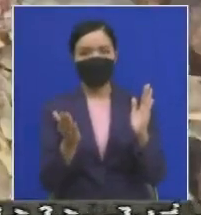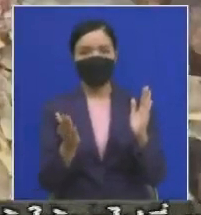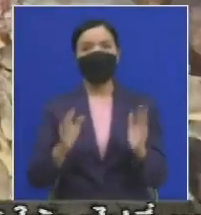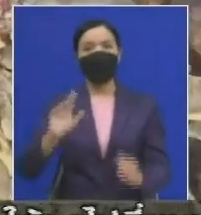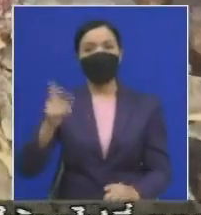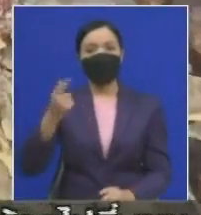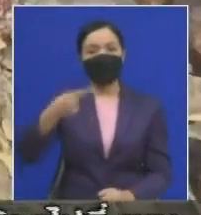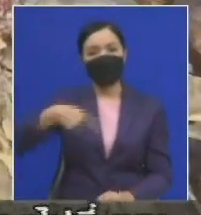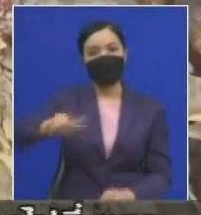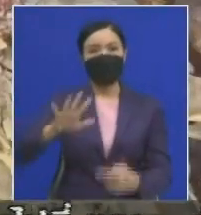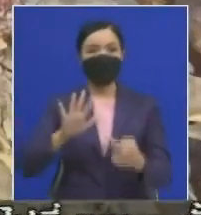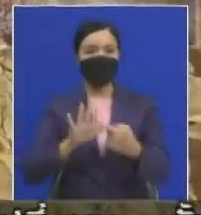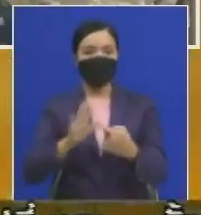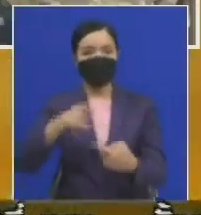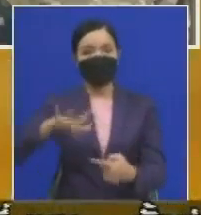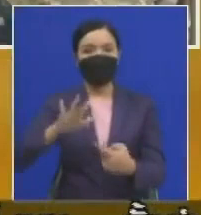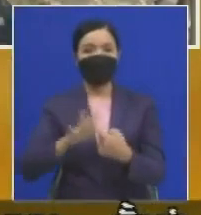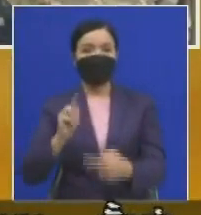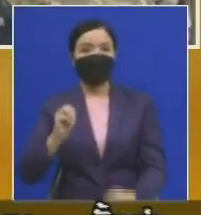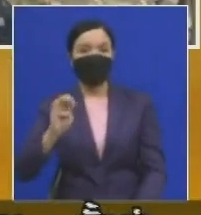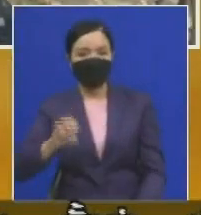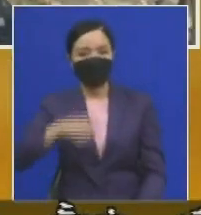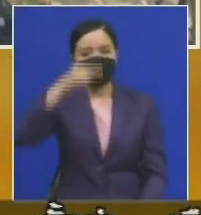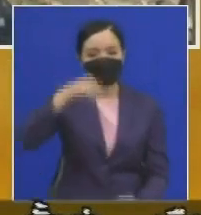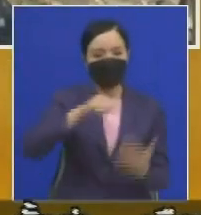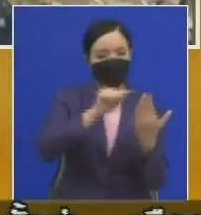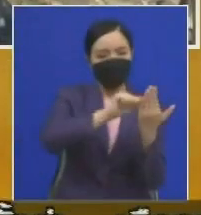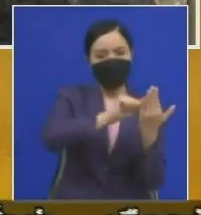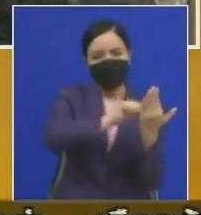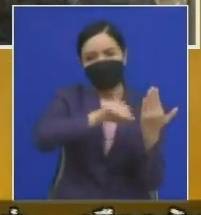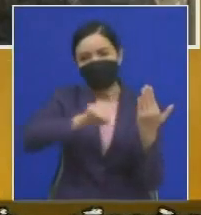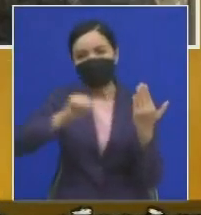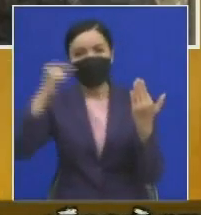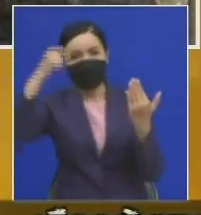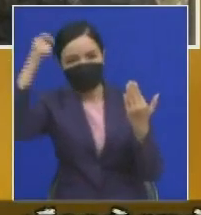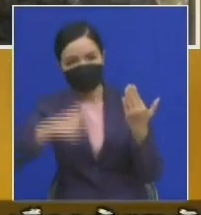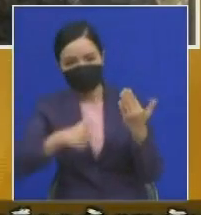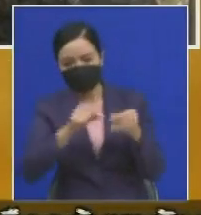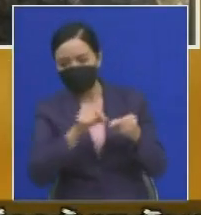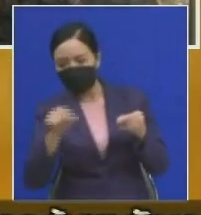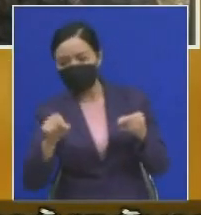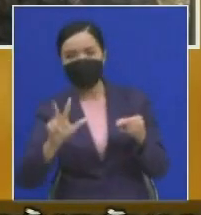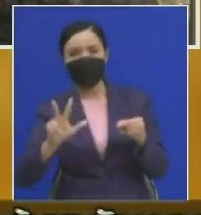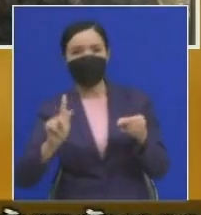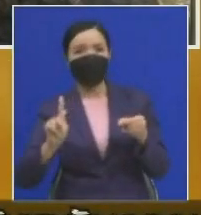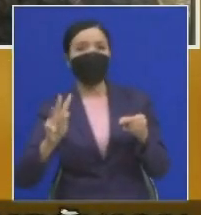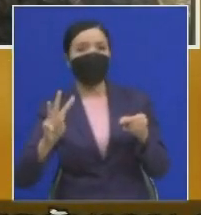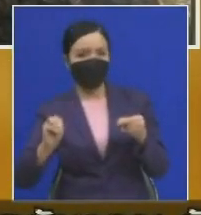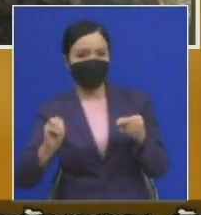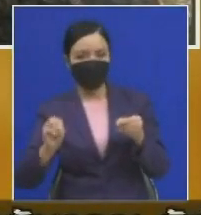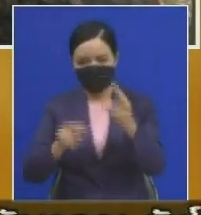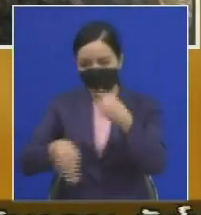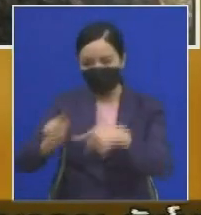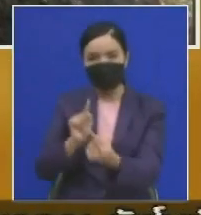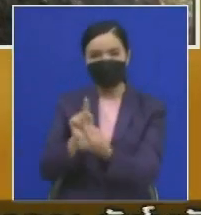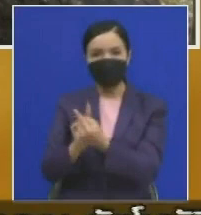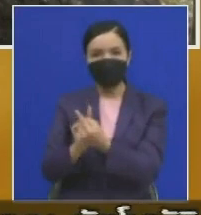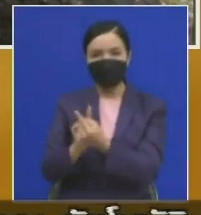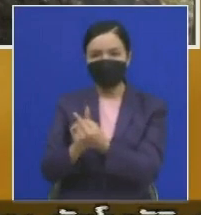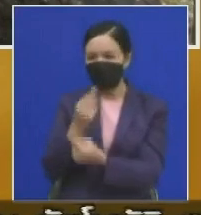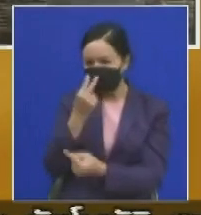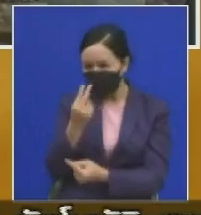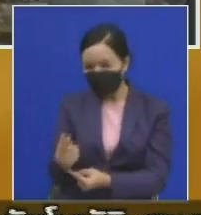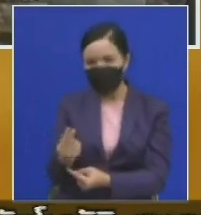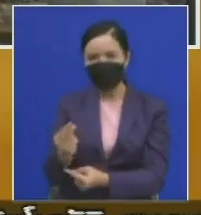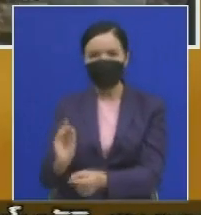ทผาภูมิ หางจากชายแดนไทยเมีนมาะ ประมาณสั 3 กิลเมตรตรวจพบกลมควน